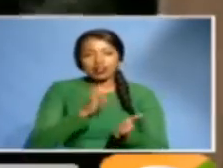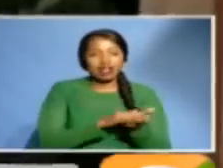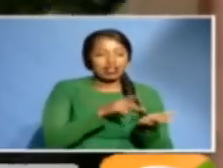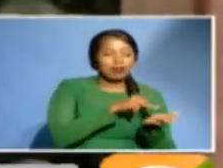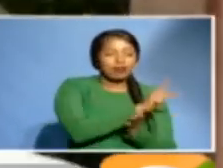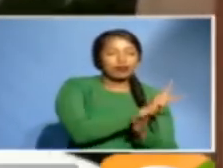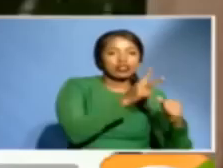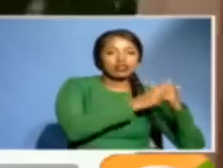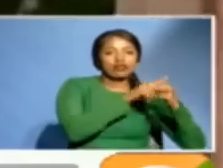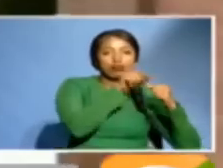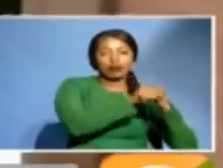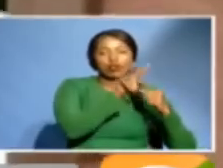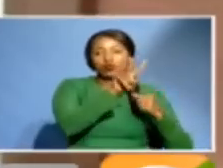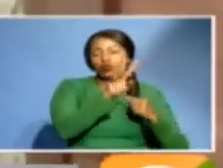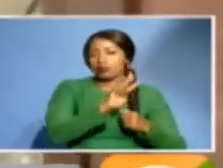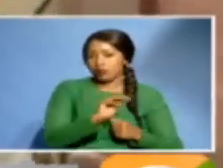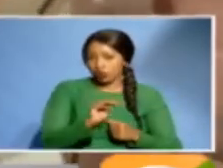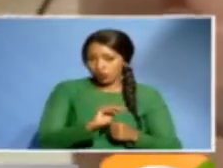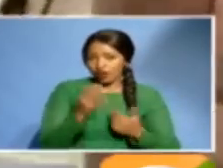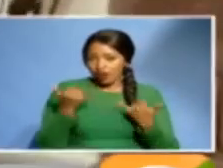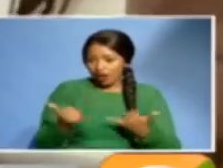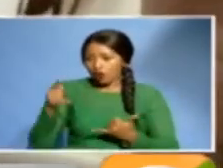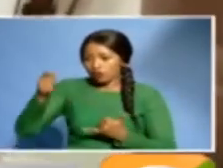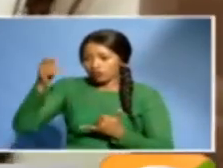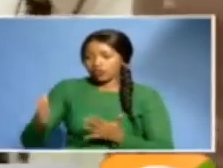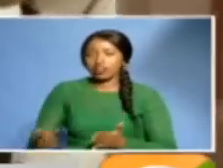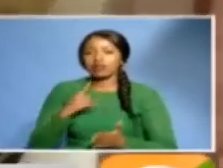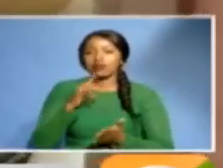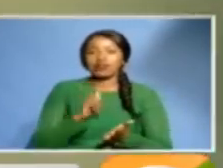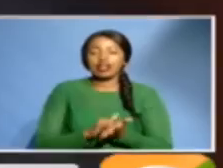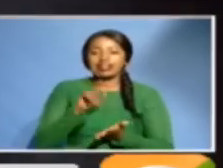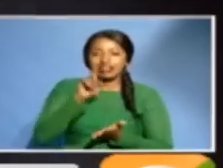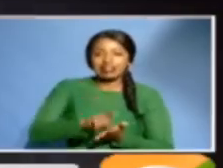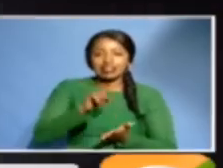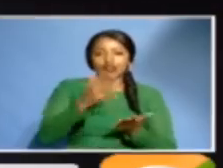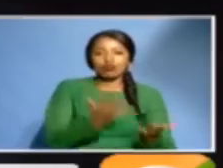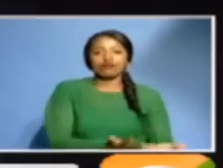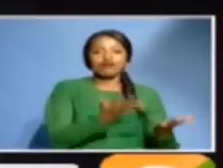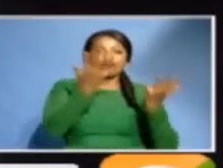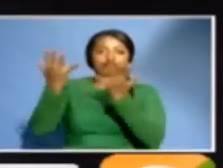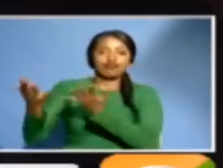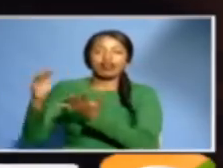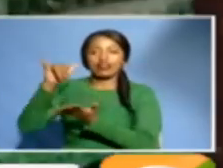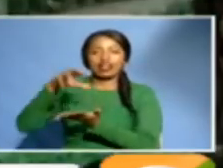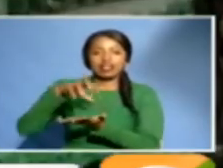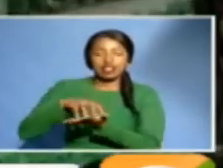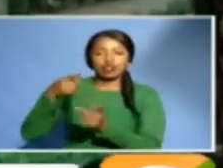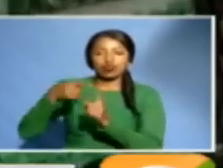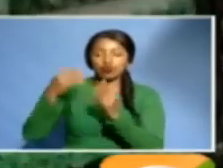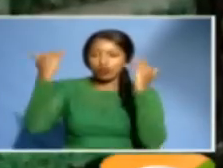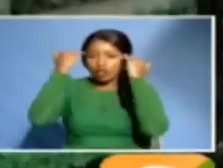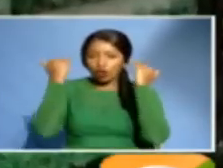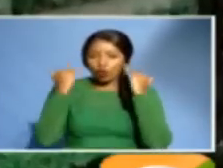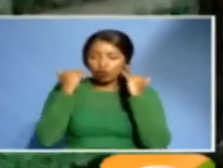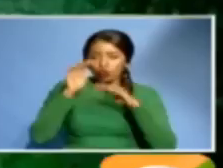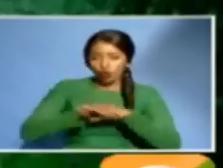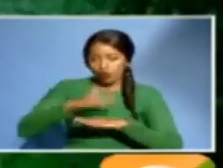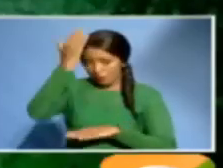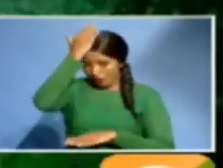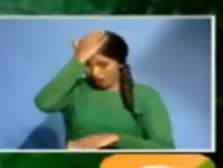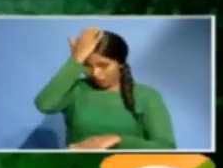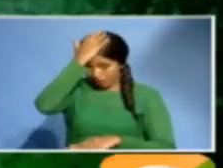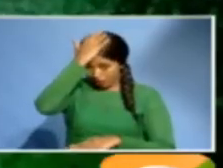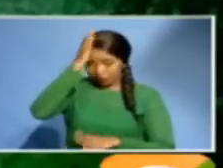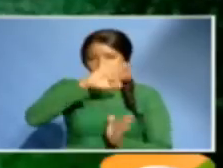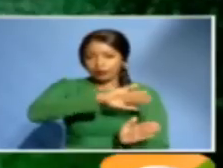dhidi ya uamuzi huo. Kihara anatarajiwa kuwasilisha hoja hiyo mahakamani siku ya Jumatatu. Kwingineko katika kaunti ya